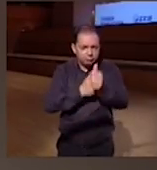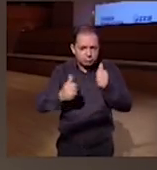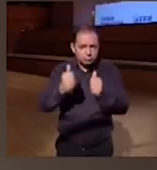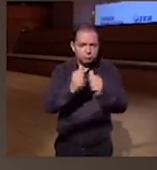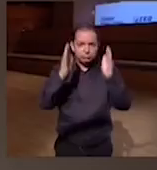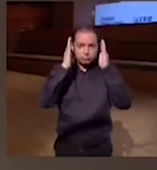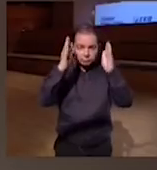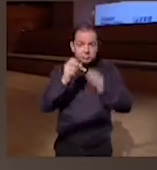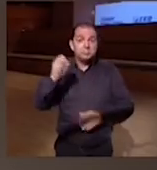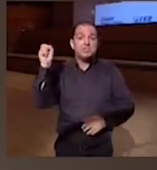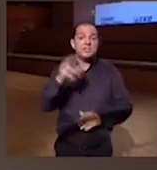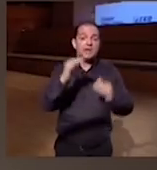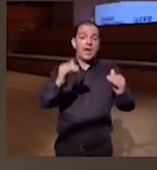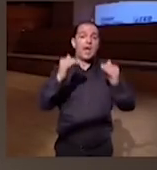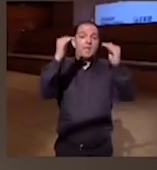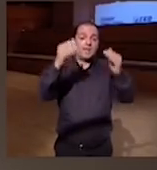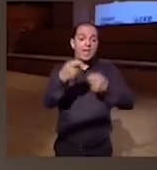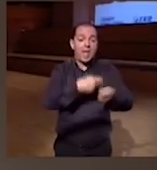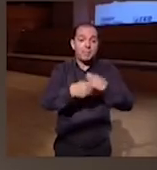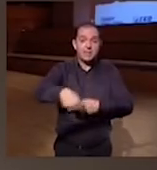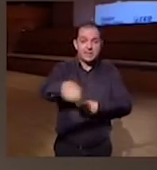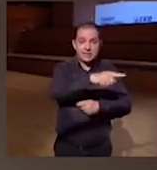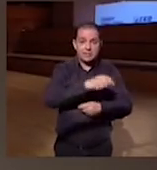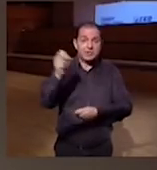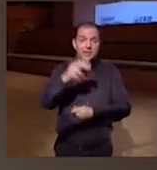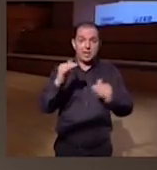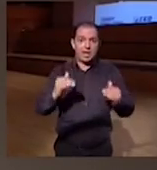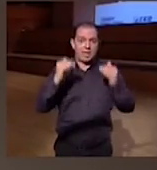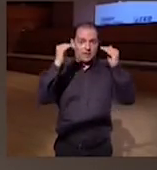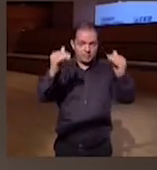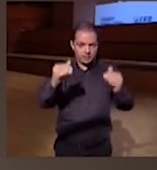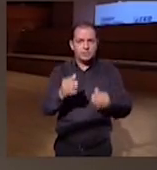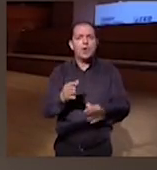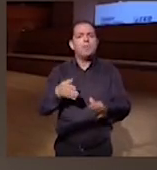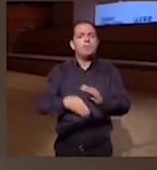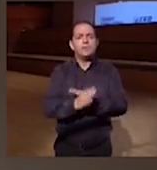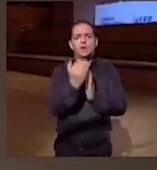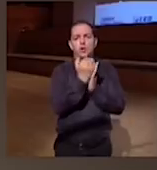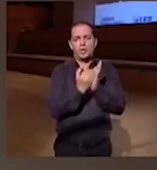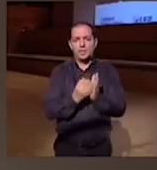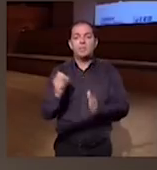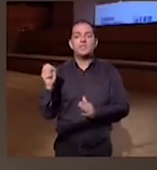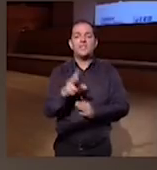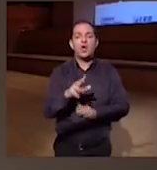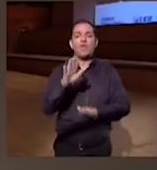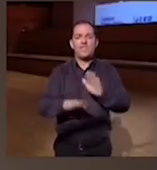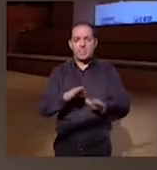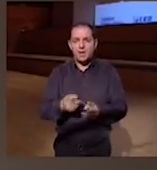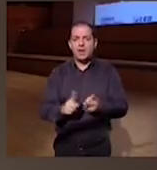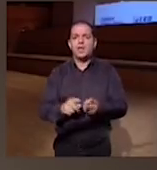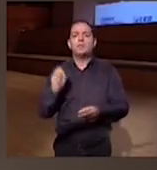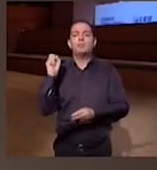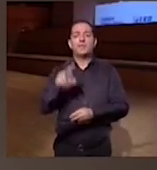στην ψηφιακή αναβάθμιση των επιχειρήσεων μέσω και αντίστοιχων προγραμμάτων, όπως το ψηφιακό βήμα και το